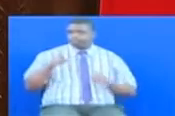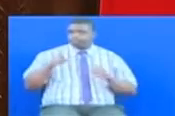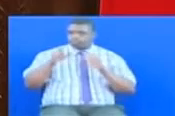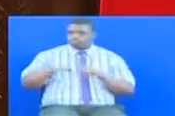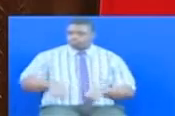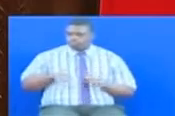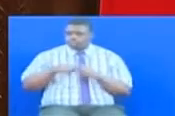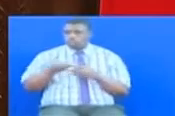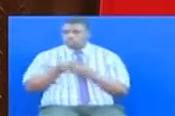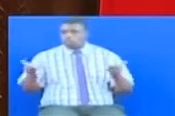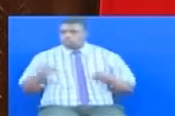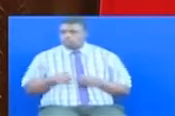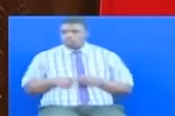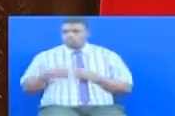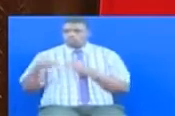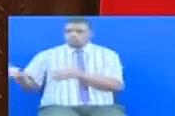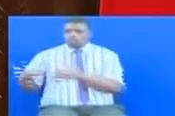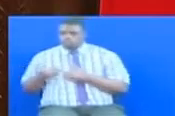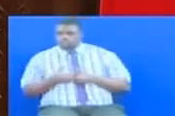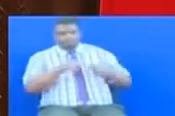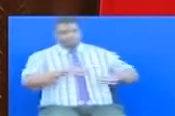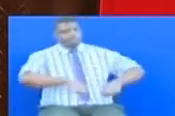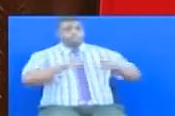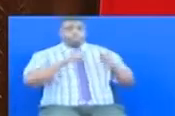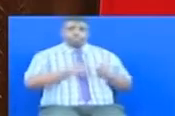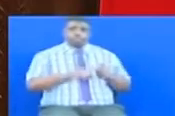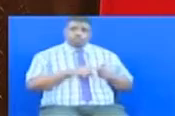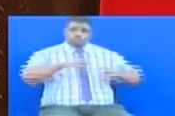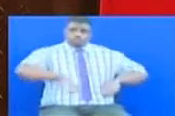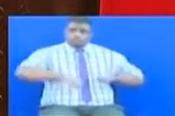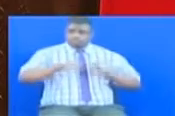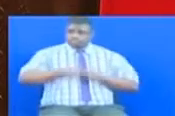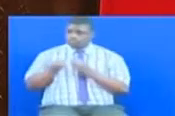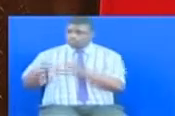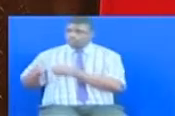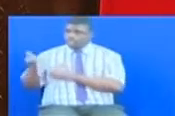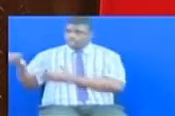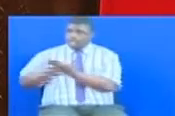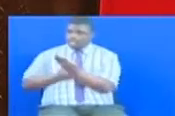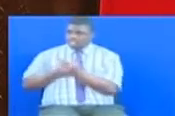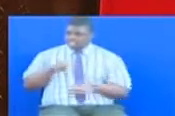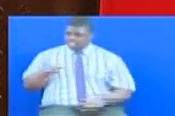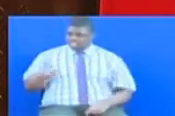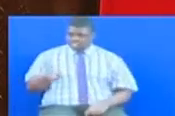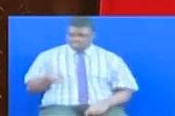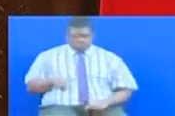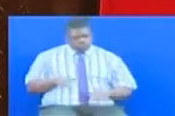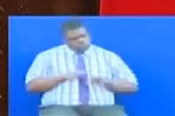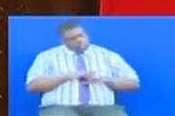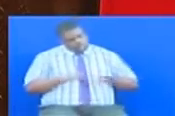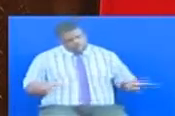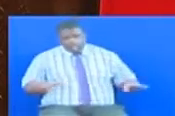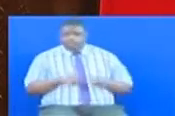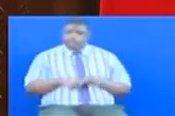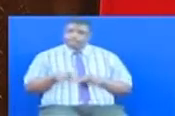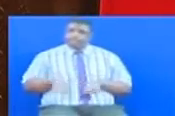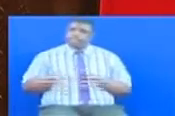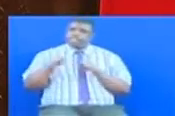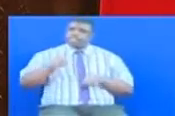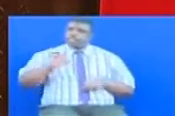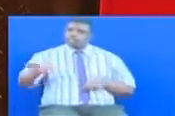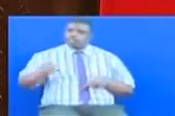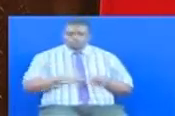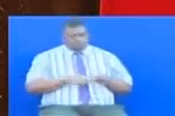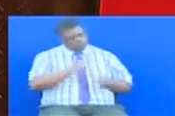wowote unaweza ukawa wa kutwaa, unaweza kumilikishwa. Na kumilikishwa na kupewa ile hati inakuwekea usalama wa miliki yako,